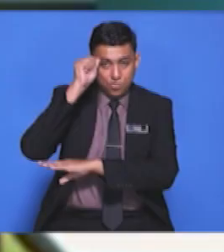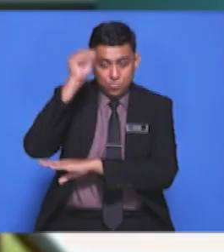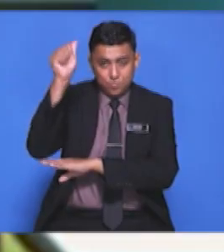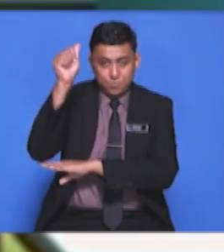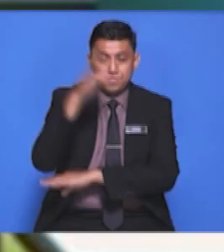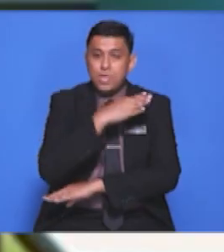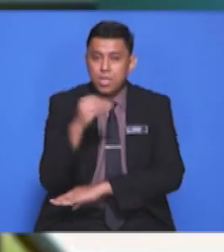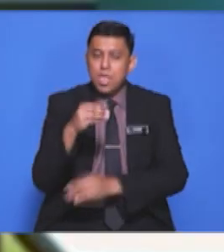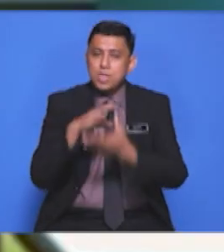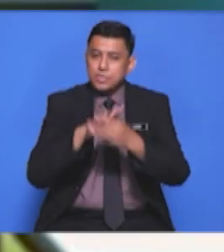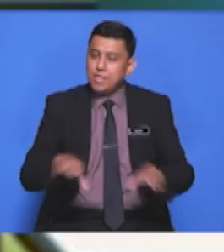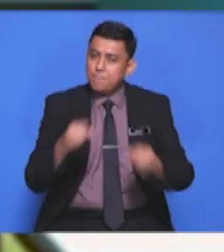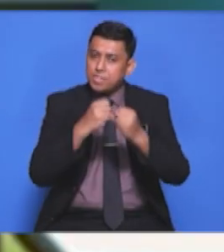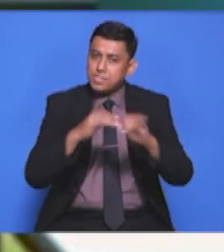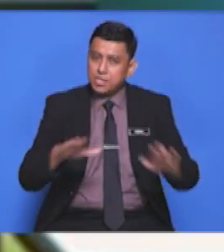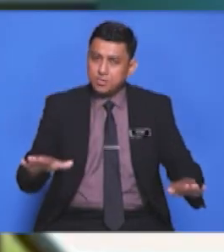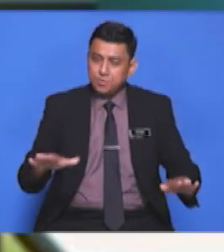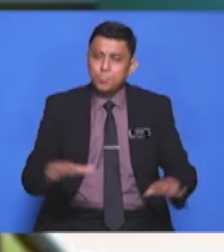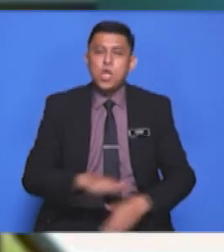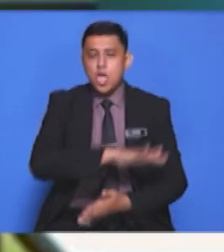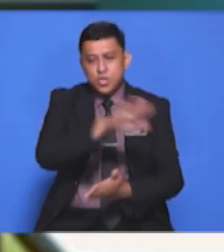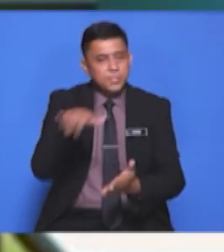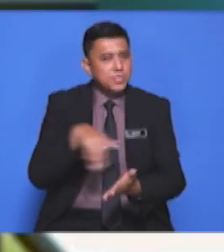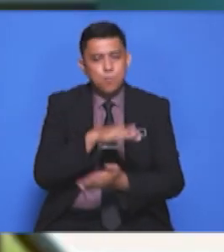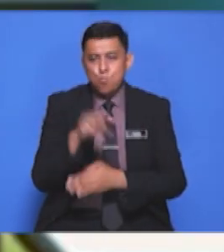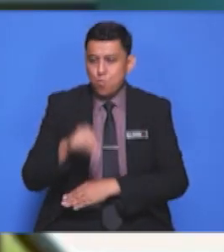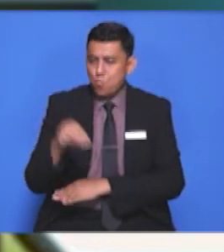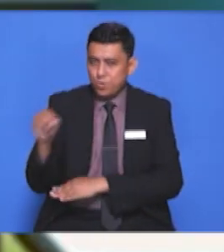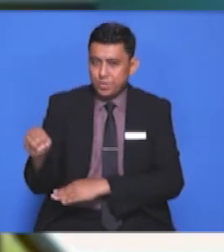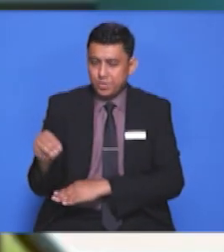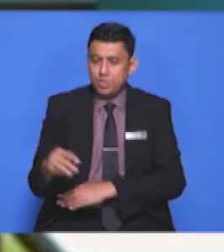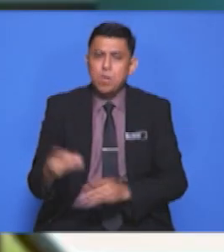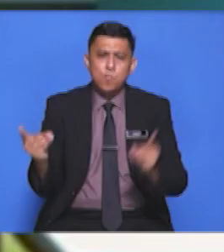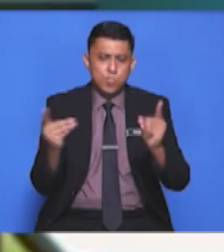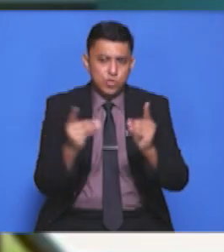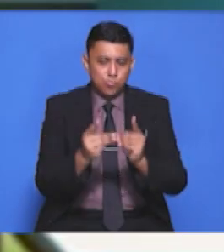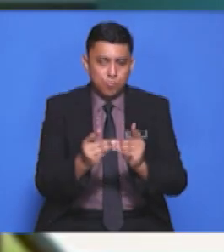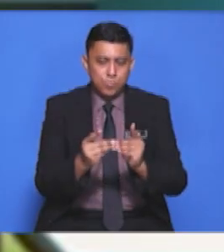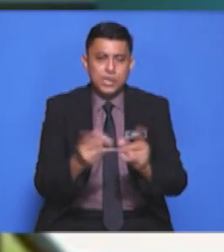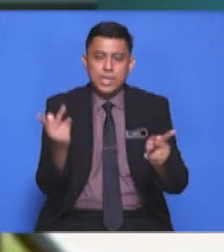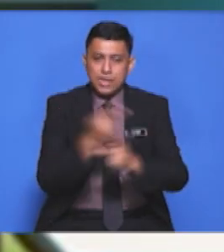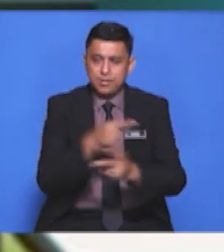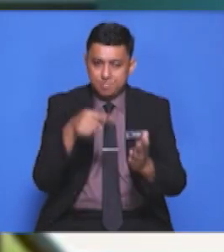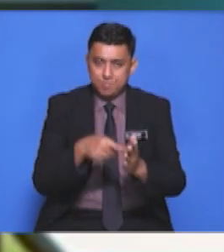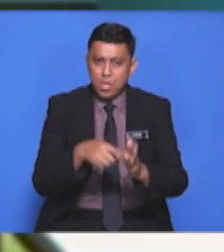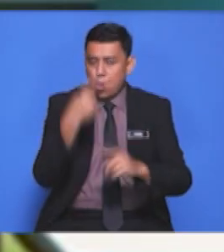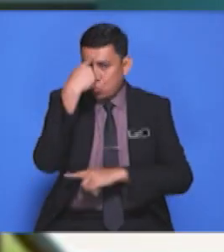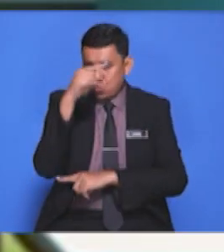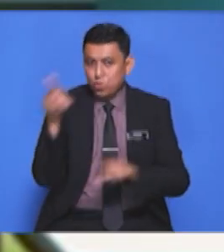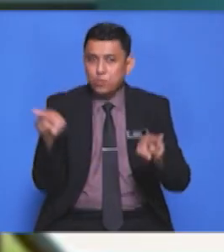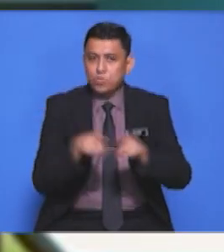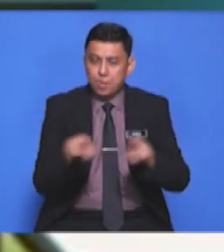assalamualaikum dan selamat sejahtera semua murid bertemu kita pada kali ini untuk sama-sama